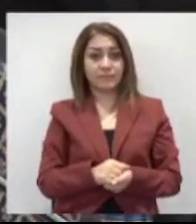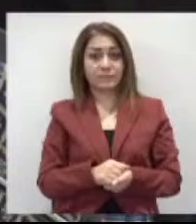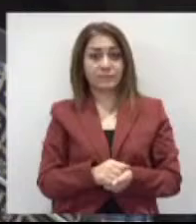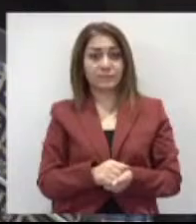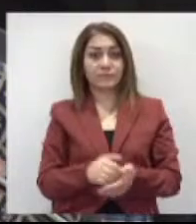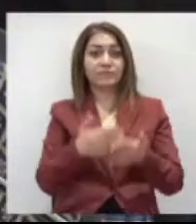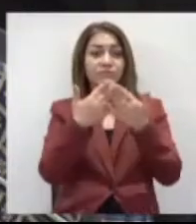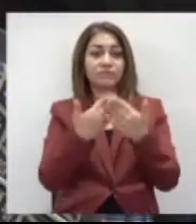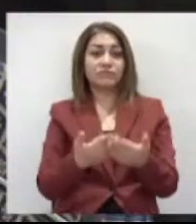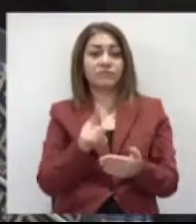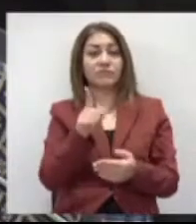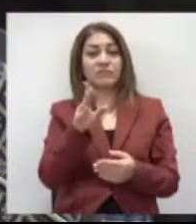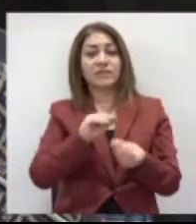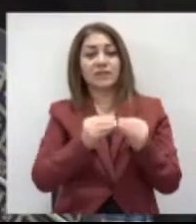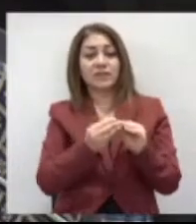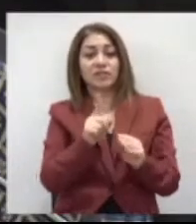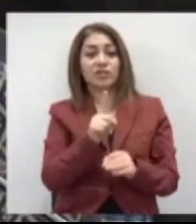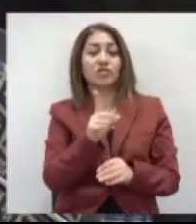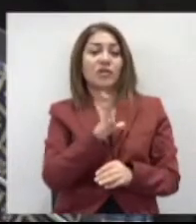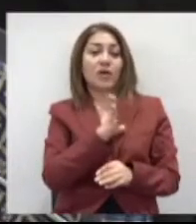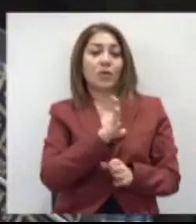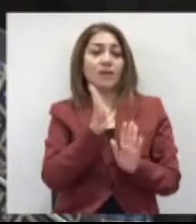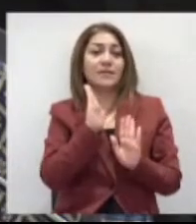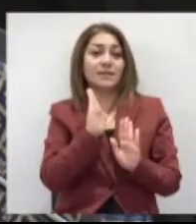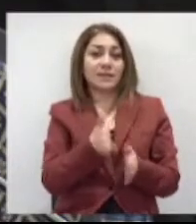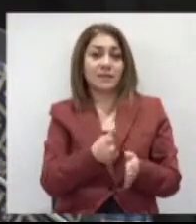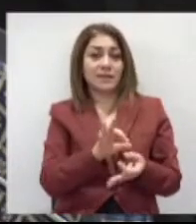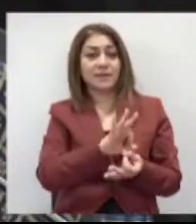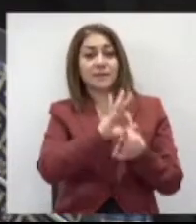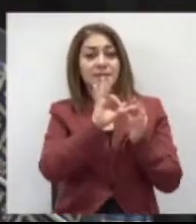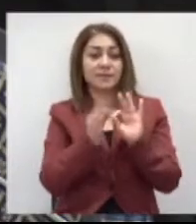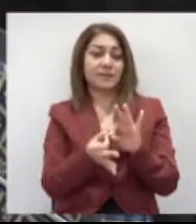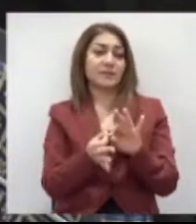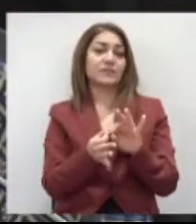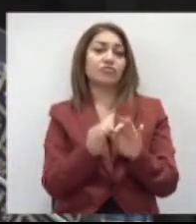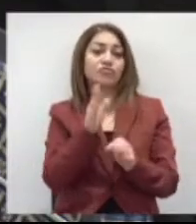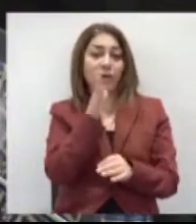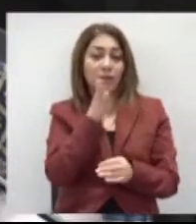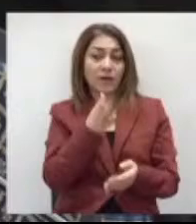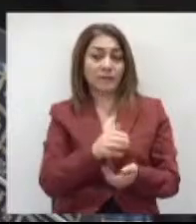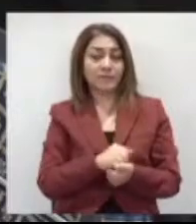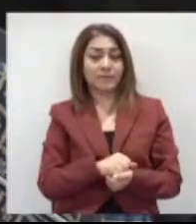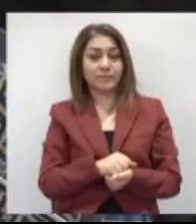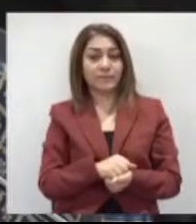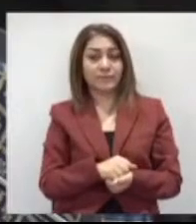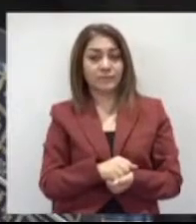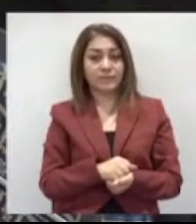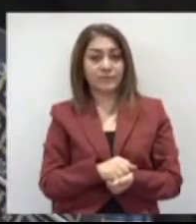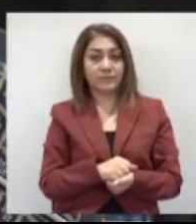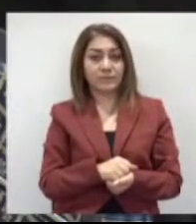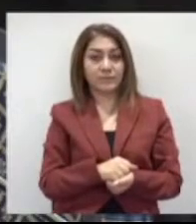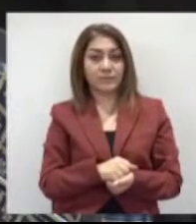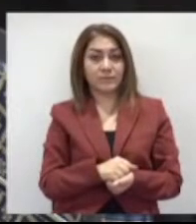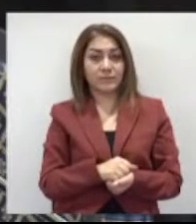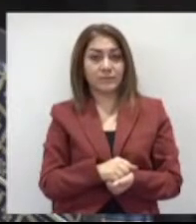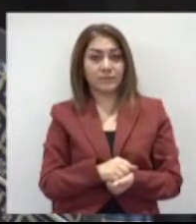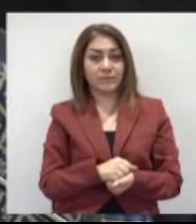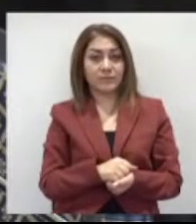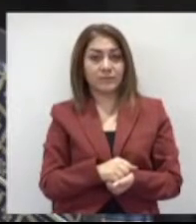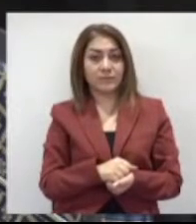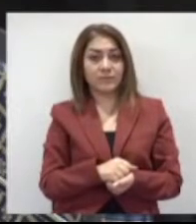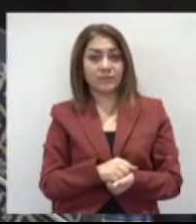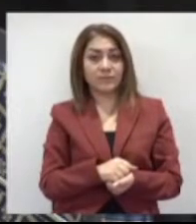ներկայացրեցի, թե ինչ հնարավոր խնդիրներ կարող են լինել այլ ձևակերպումների պայմաններում, իրականում